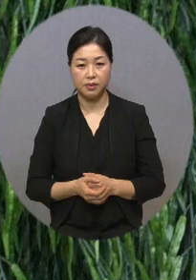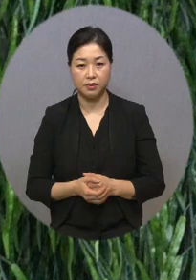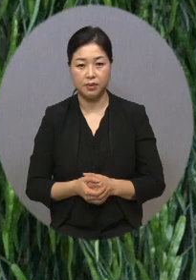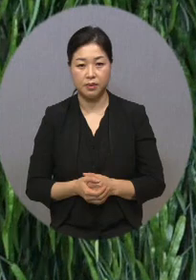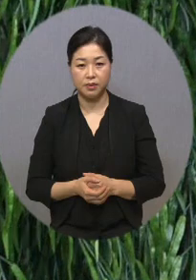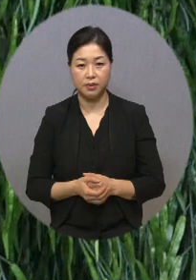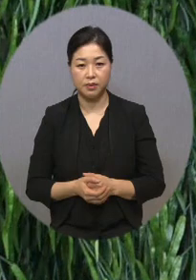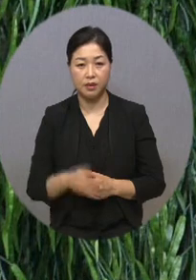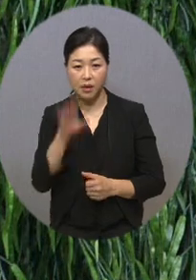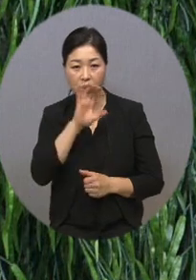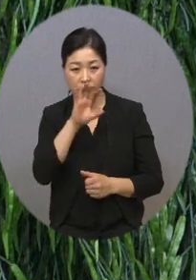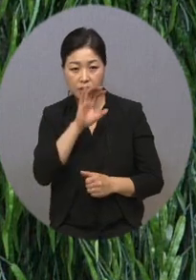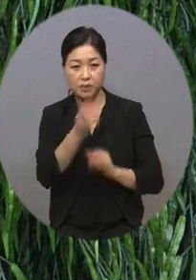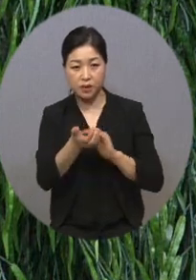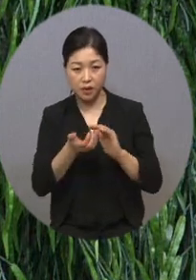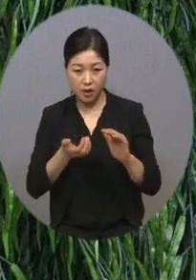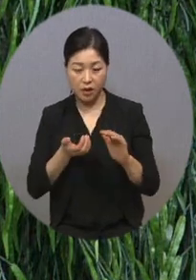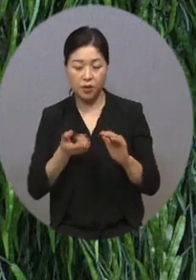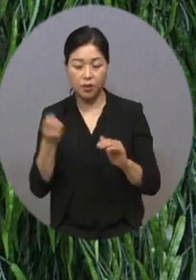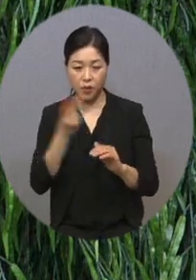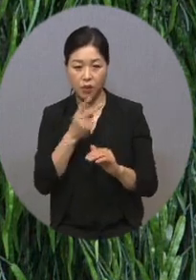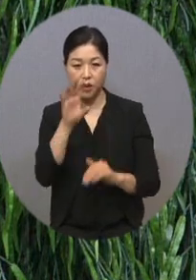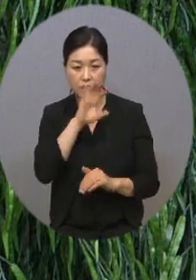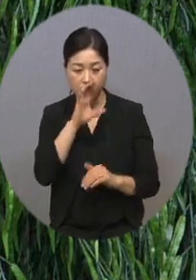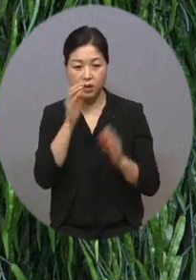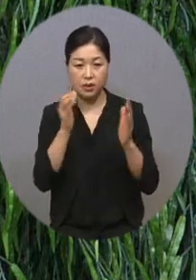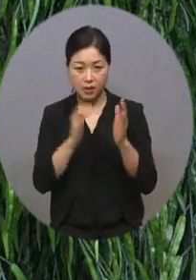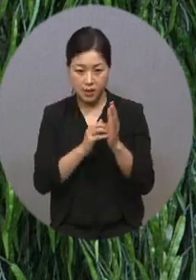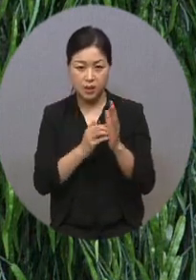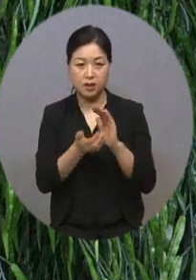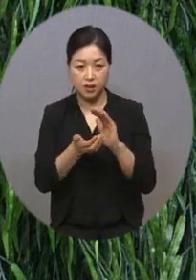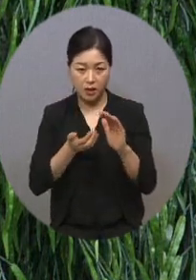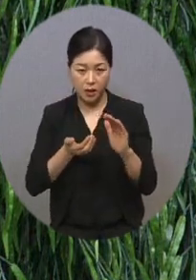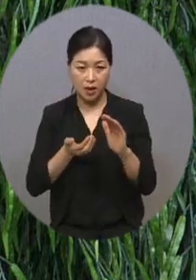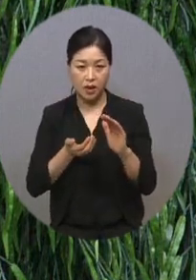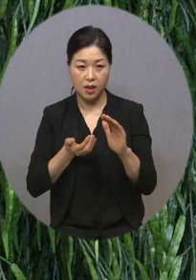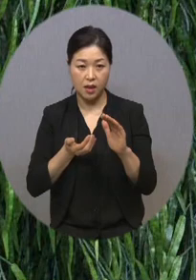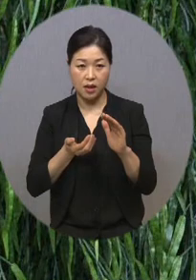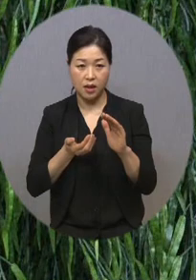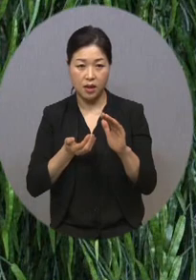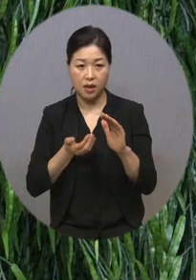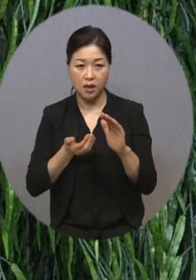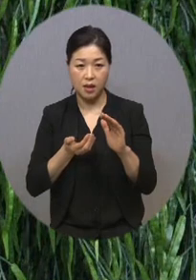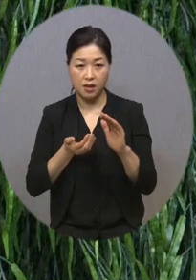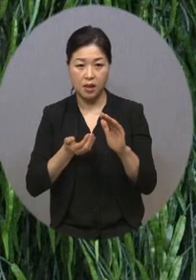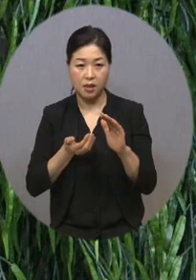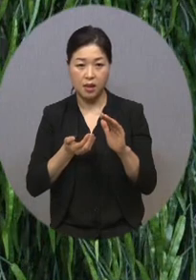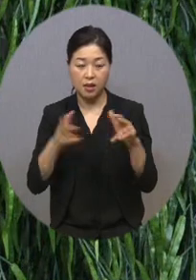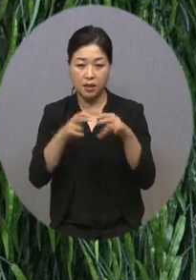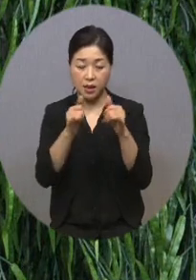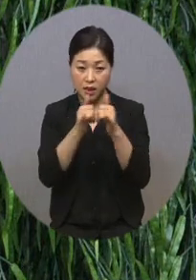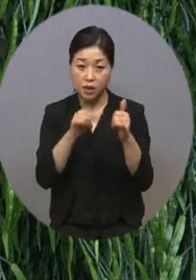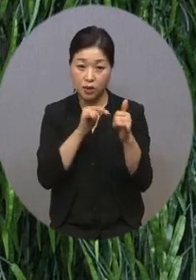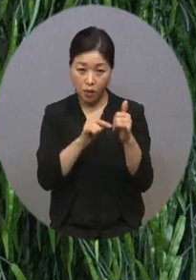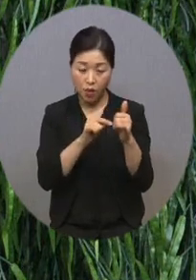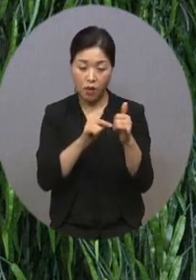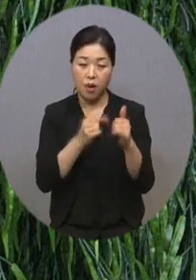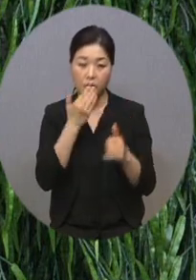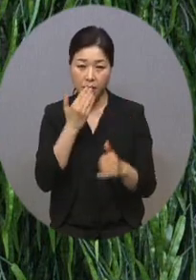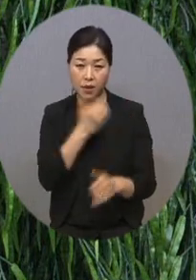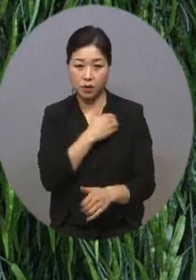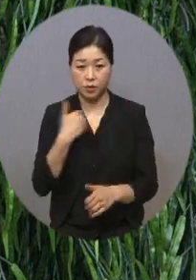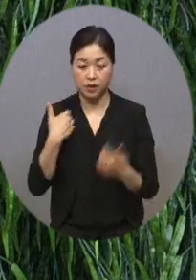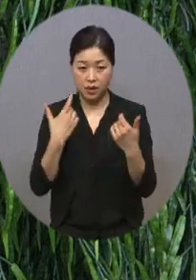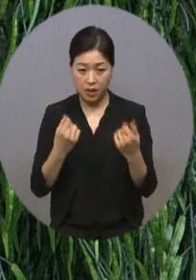우리 꼭 연습하기 전에 또 연습 끝나기 전에 할 수 있는 게 자세가 우리 장애인도 할 수 있다 하면